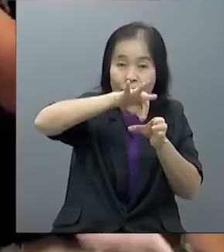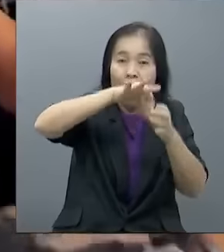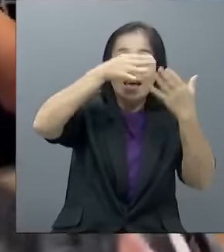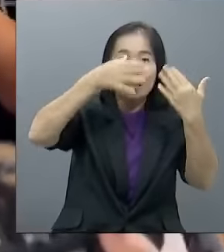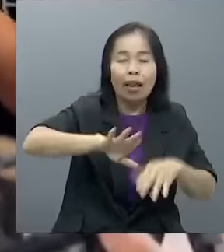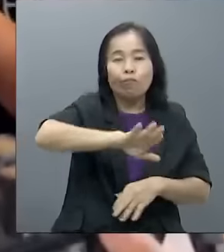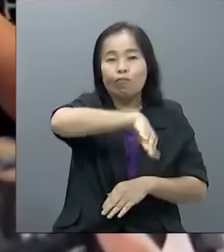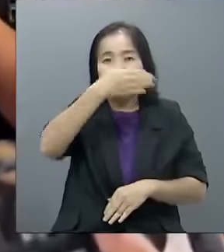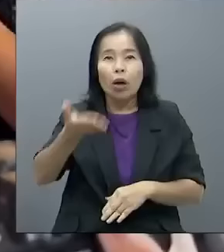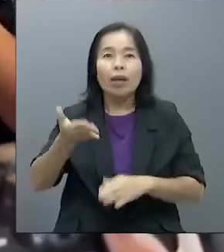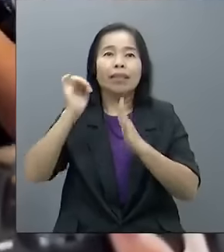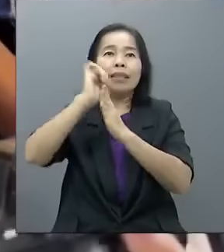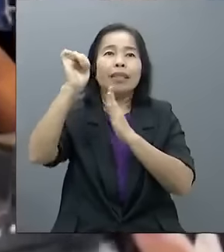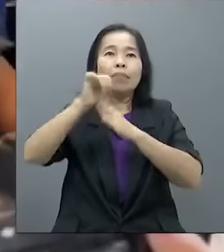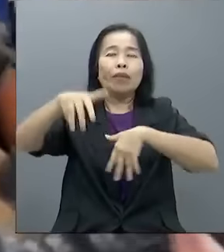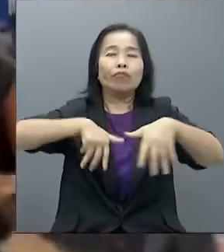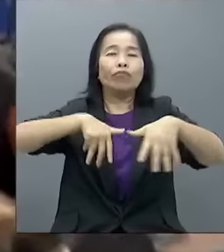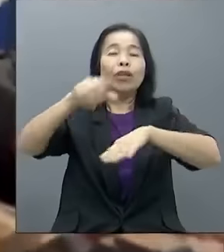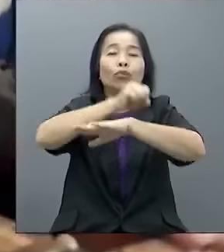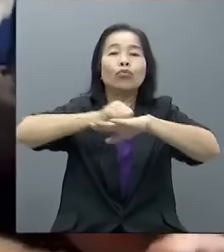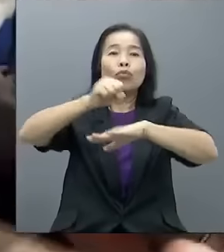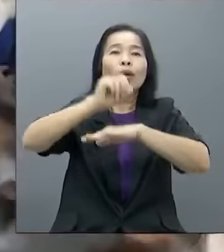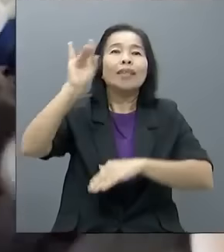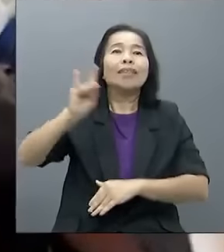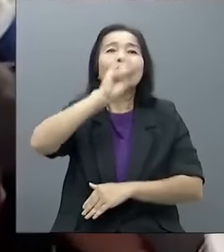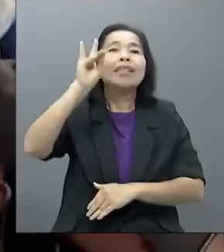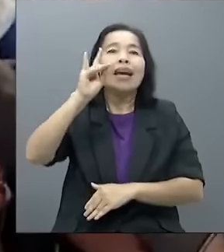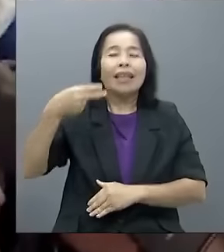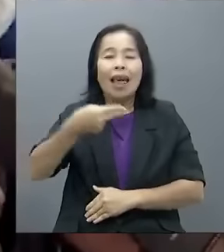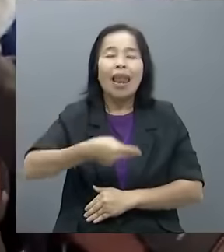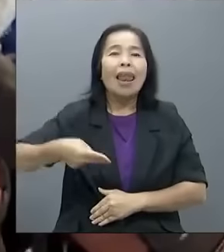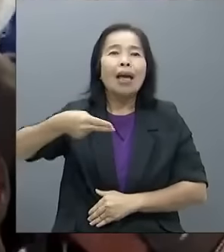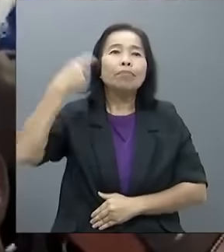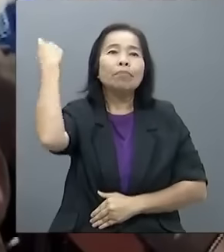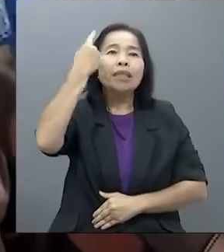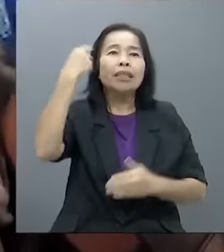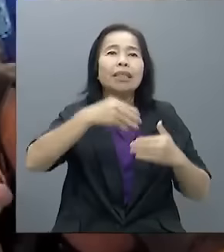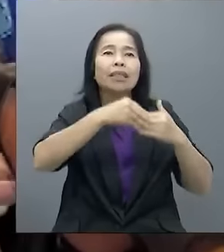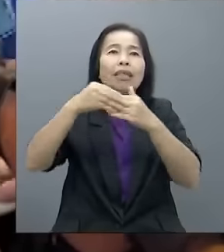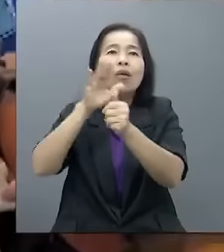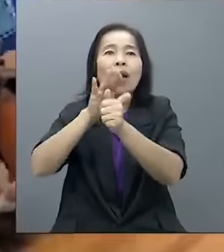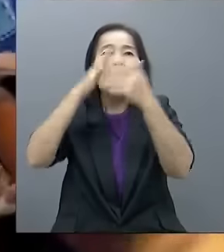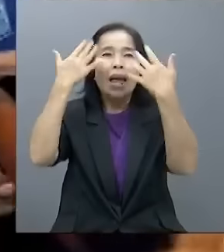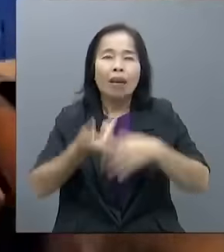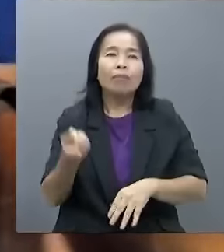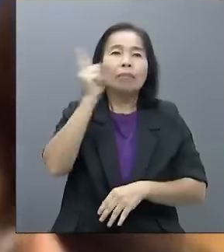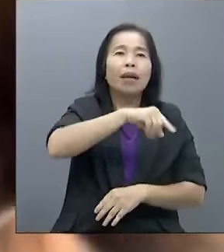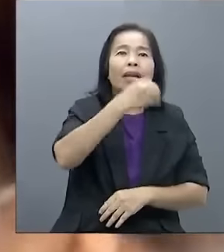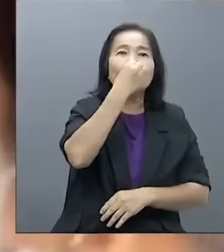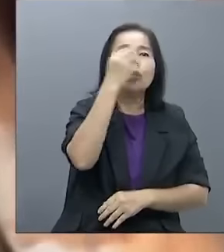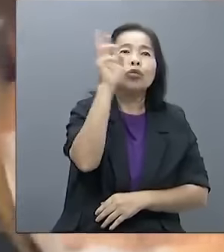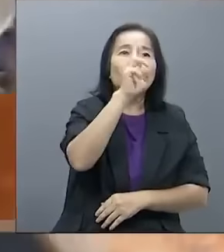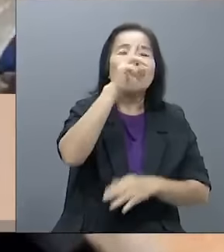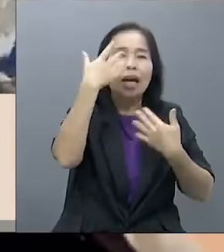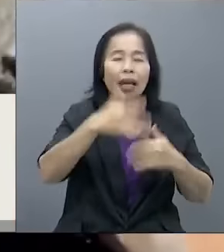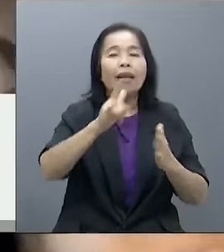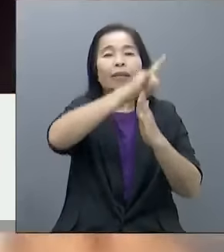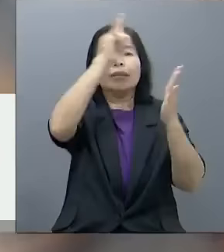เชียงใหม่ไนท์ซาฟารีค่ะซึ่งก็พาลูกๆหลานๆไปเที่ยวสวนสัตว์ก่อนรับประทานอาหารเที่ยงแล้วก็บินกลับกรุงเทพมหานคร